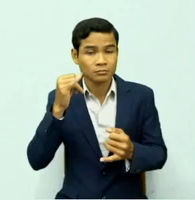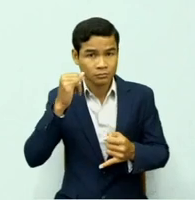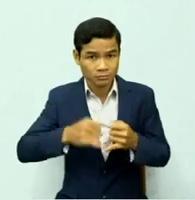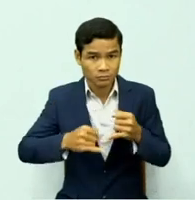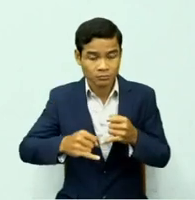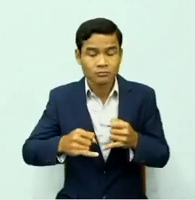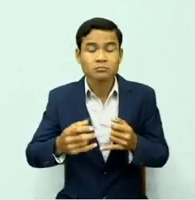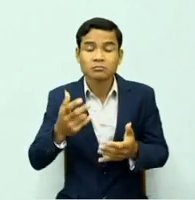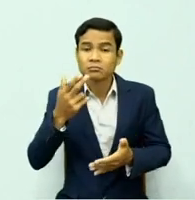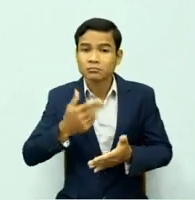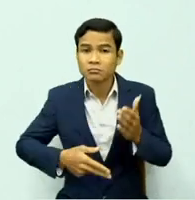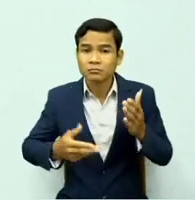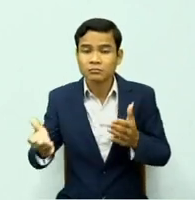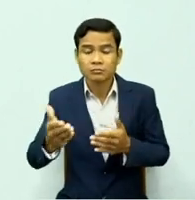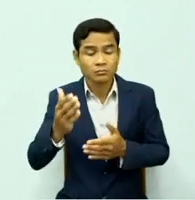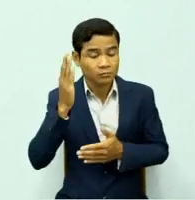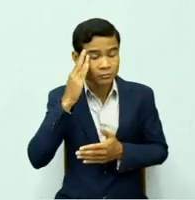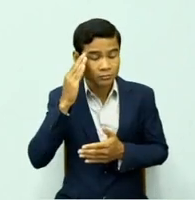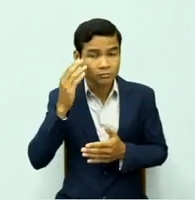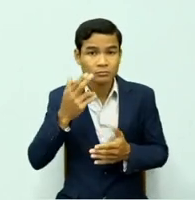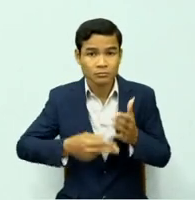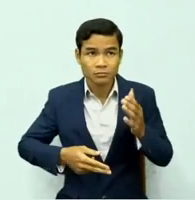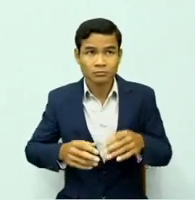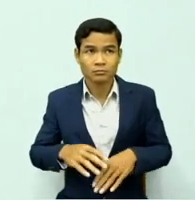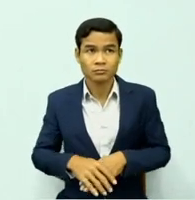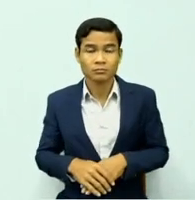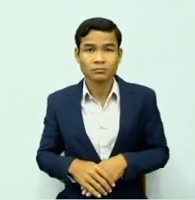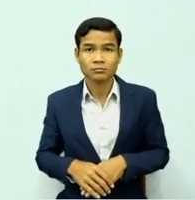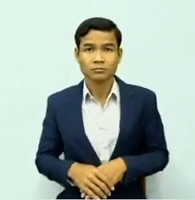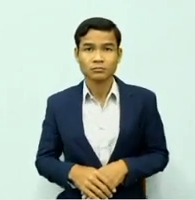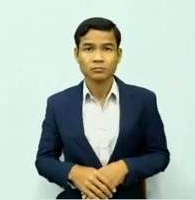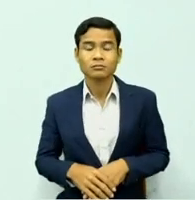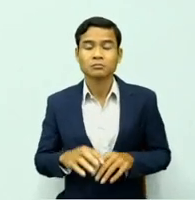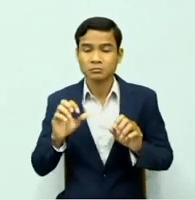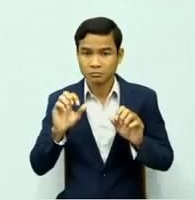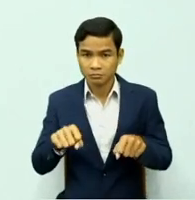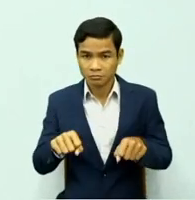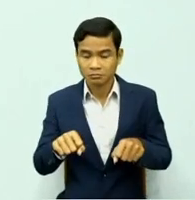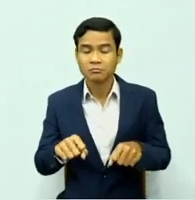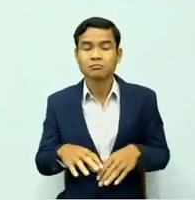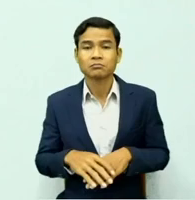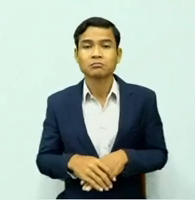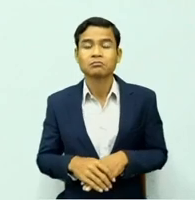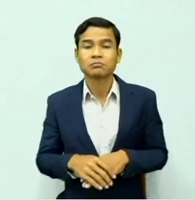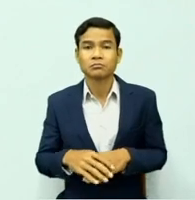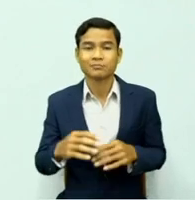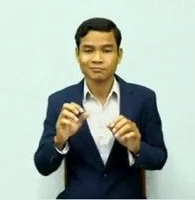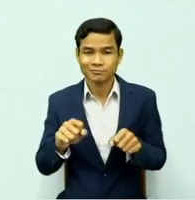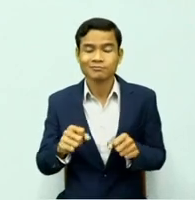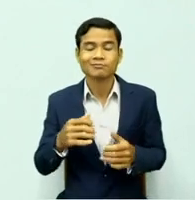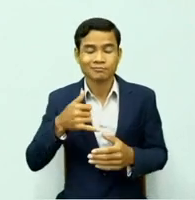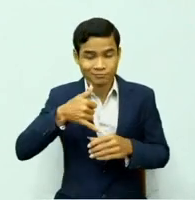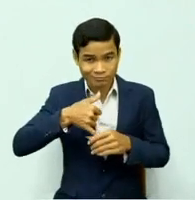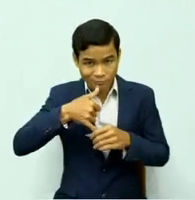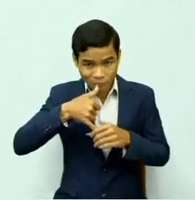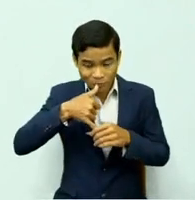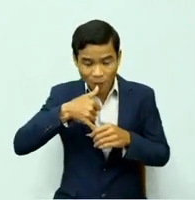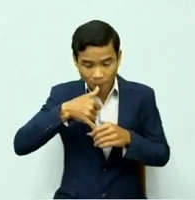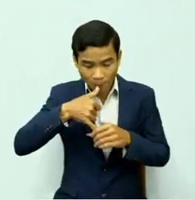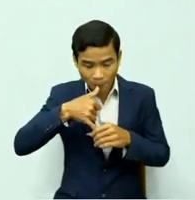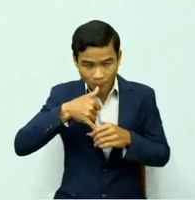បដឹងអីកូនមើលមើលកូនចាគឺនេះណាគឺតយោអ